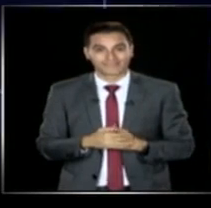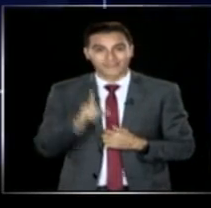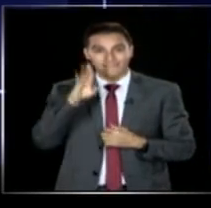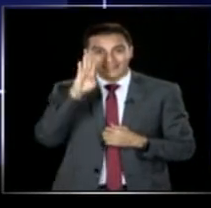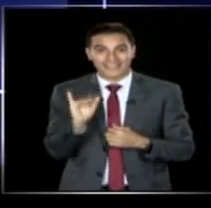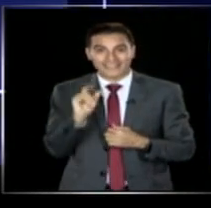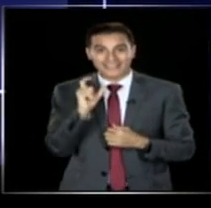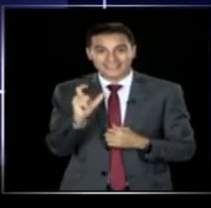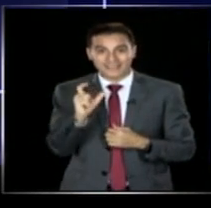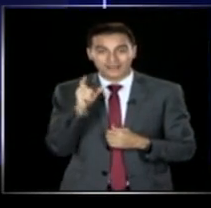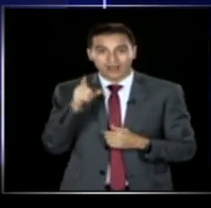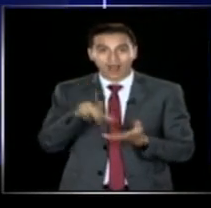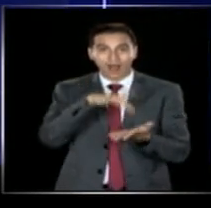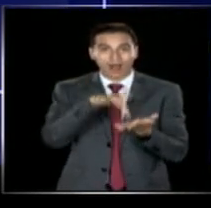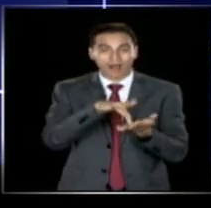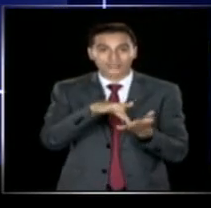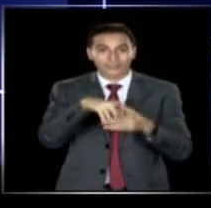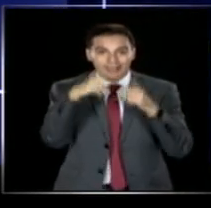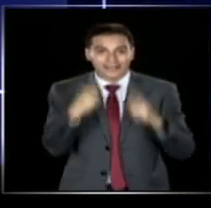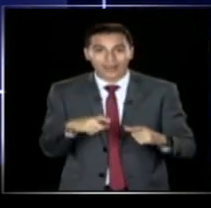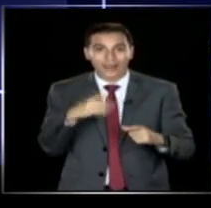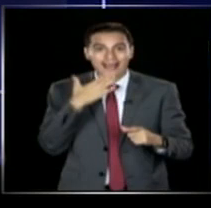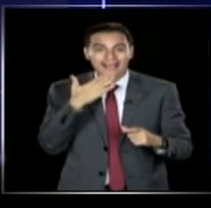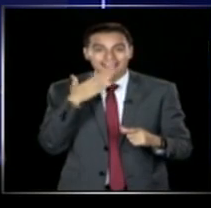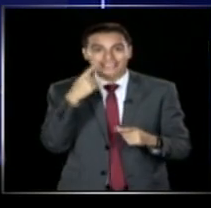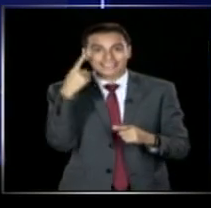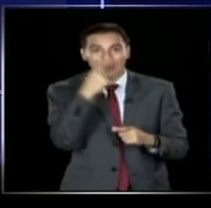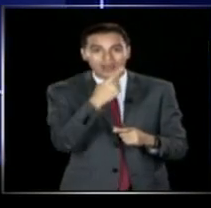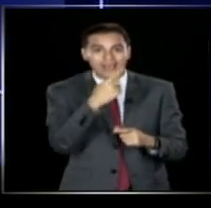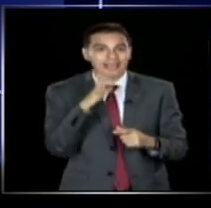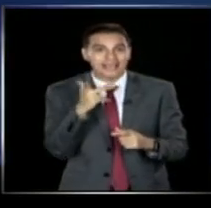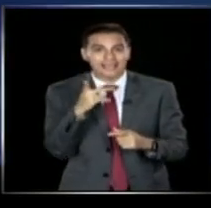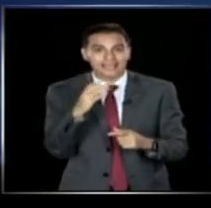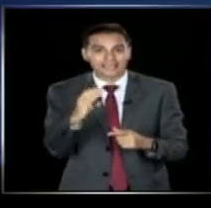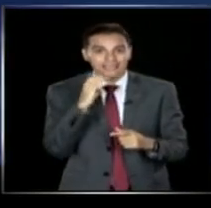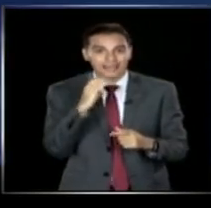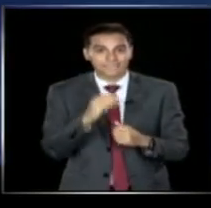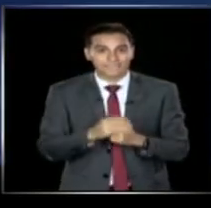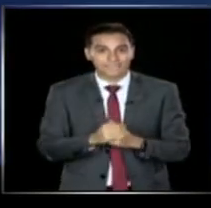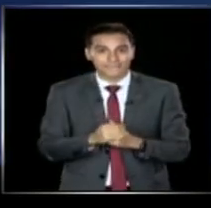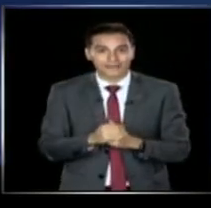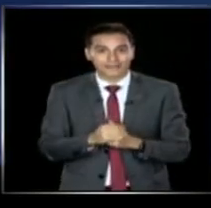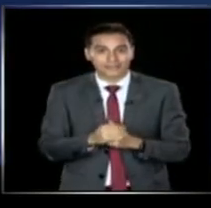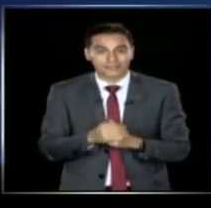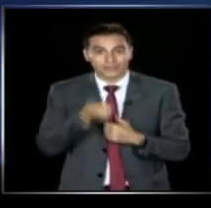بكين هي عاصمة إحدى الدول الأسيوية، فما هي إجابتك؟